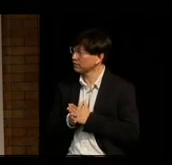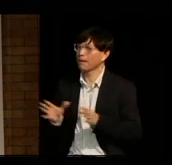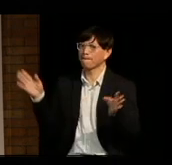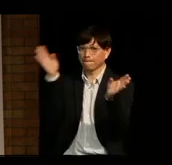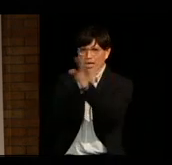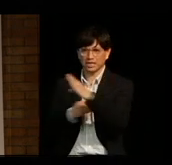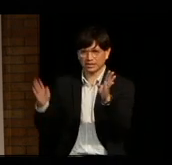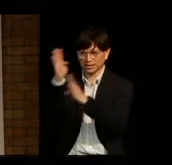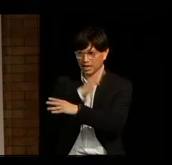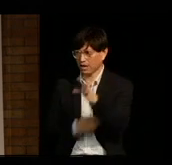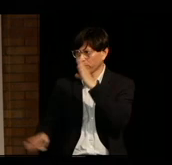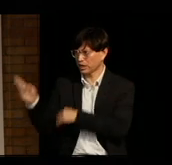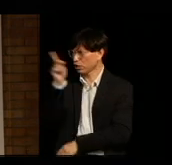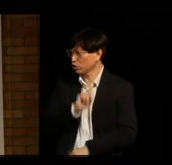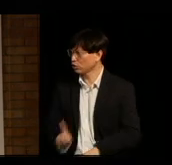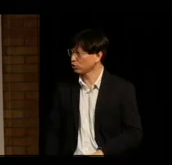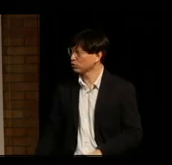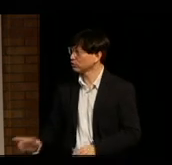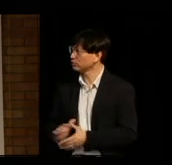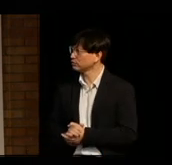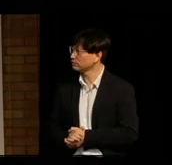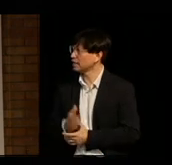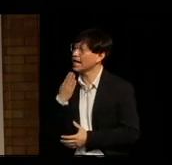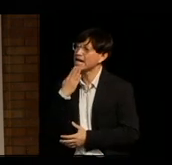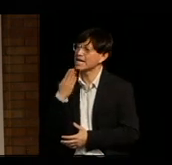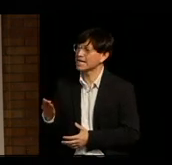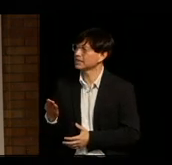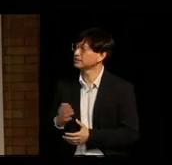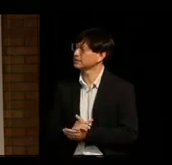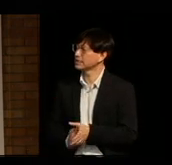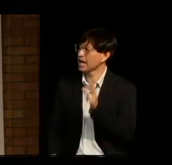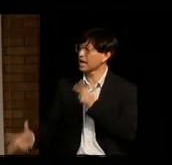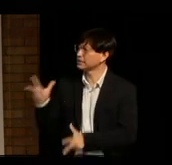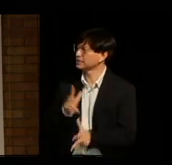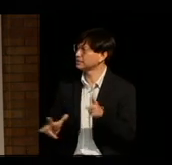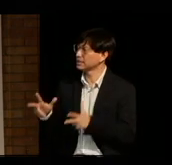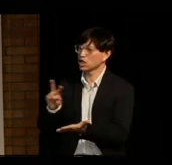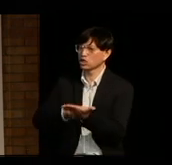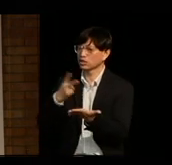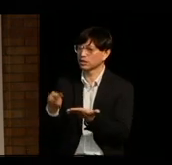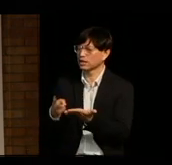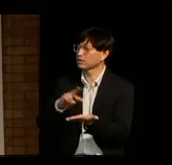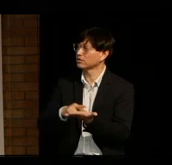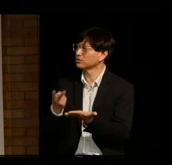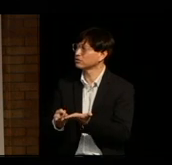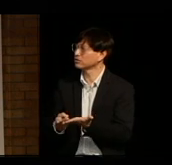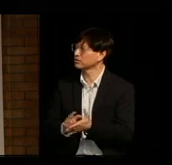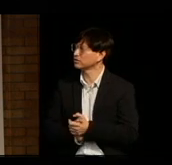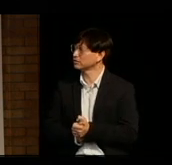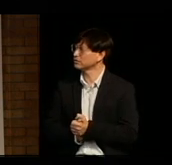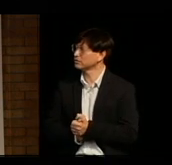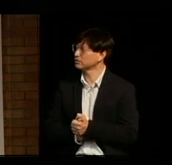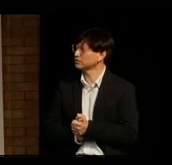però grazie a mamuni che è interprete che mi ha sempre tradotto e nei